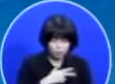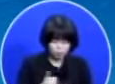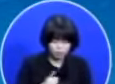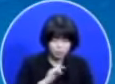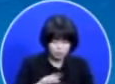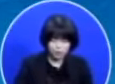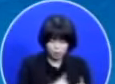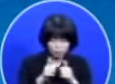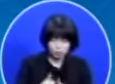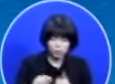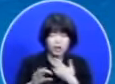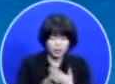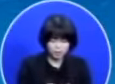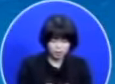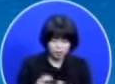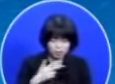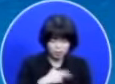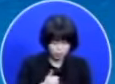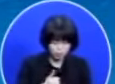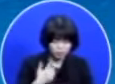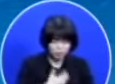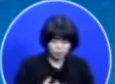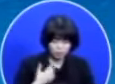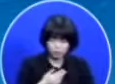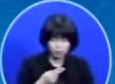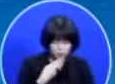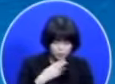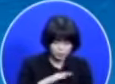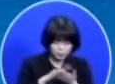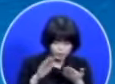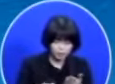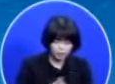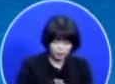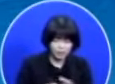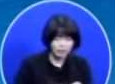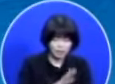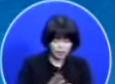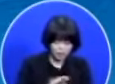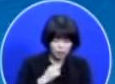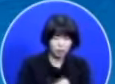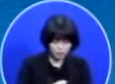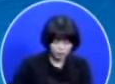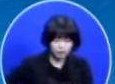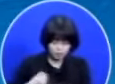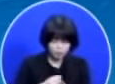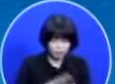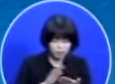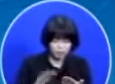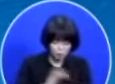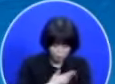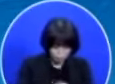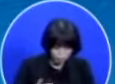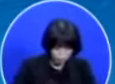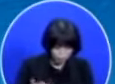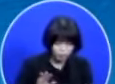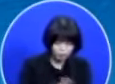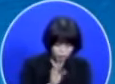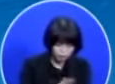주신다고 한다면 주님 걱정할 것이 없어 사랑하고 살겠습니다 베풀어 주고 도와주고